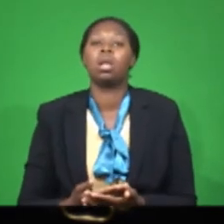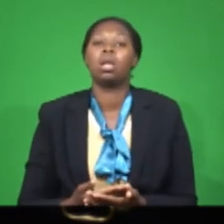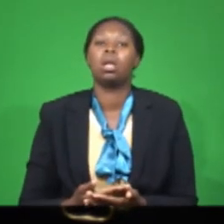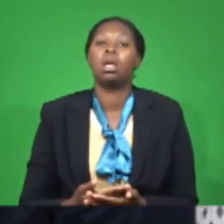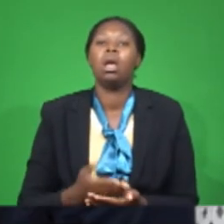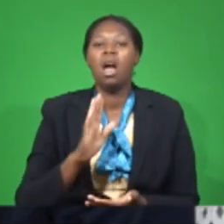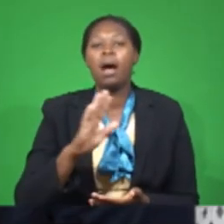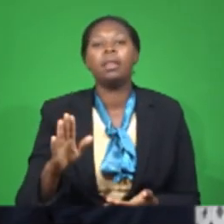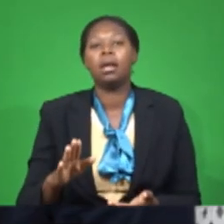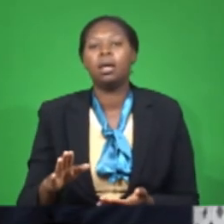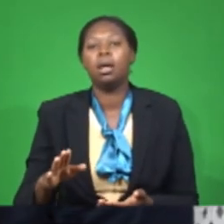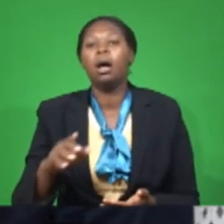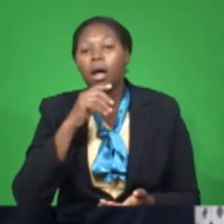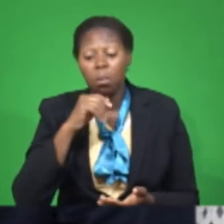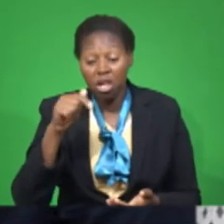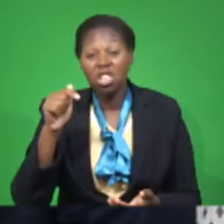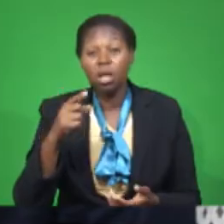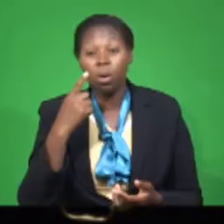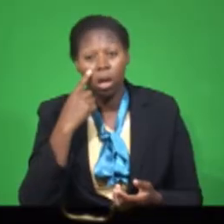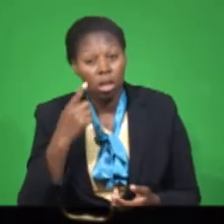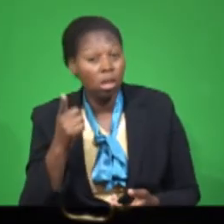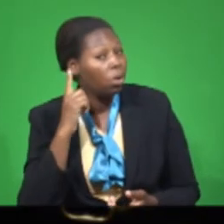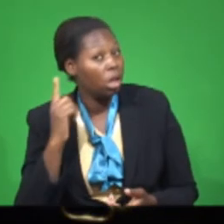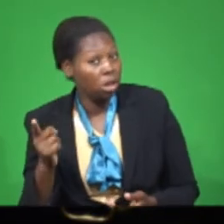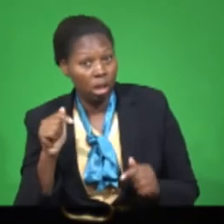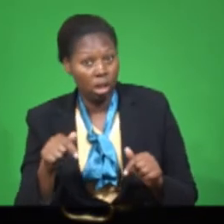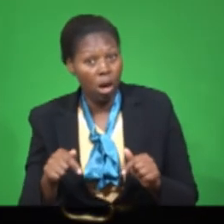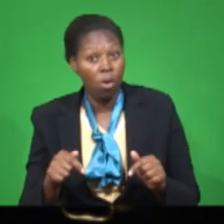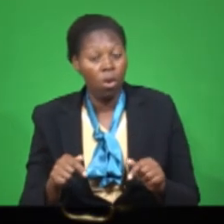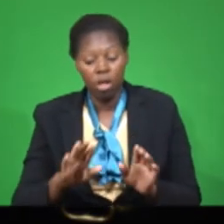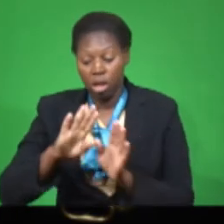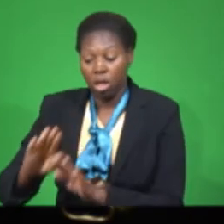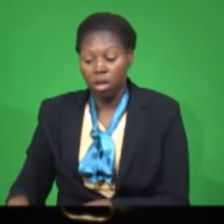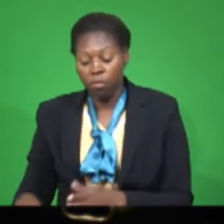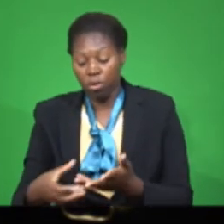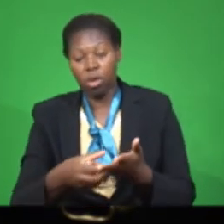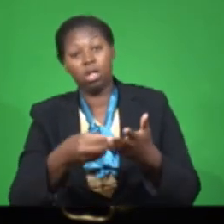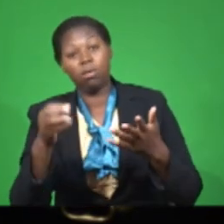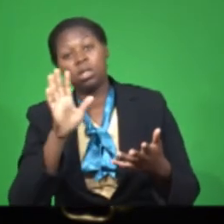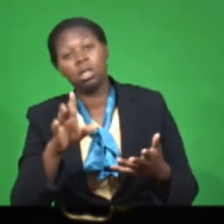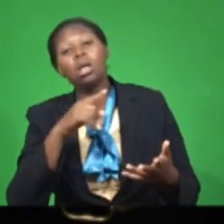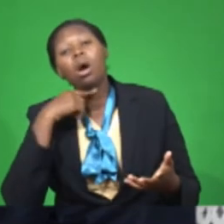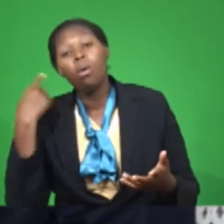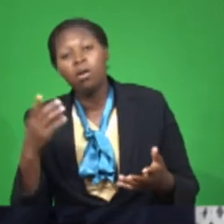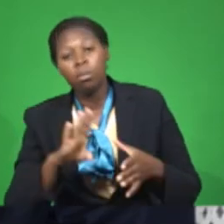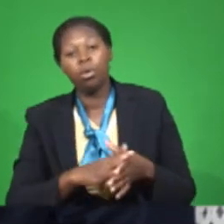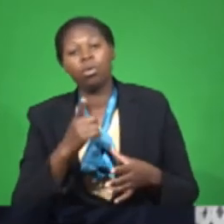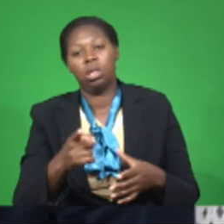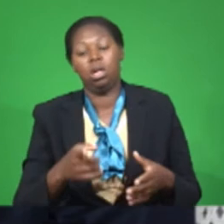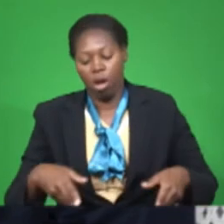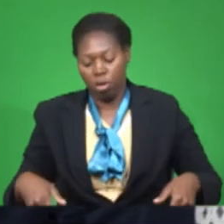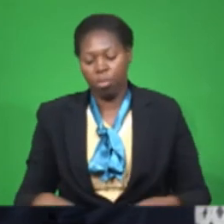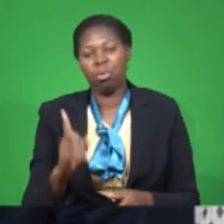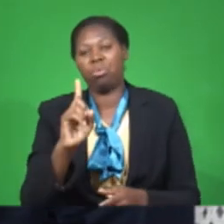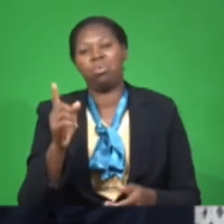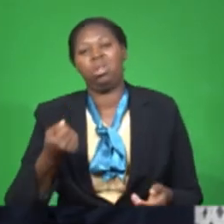Kana utano kushara wa sikana chedi. Aka toyenda. Mwara kutu unu mkona kupone seka. Patu unu